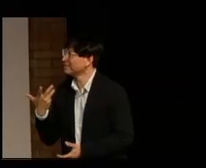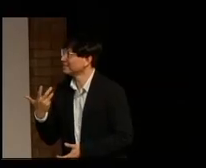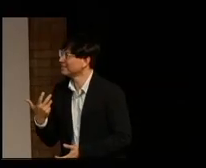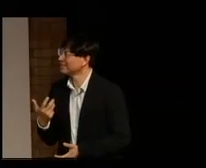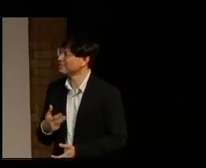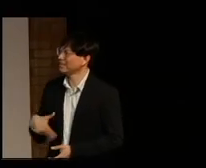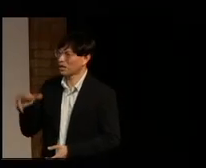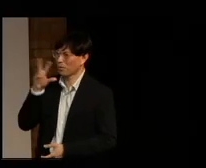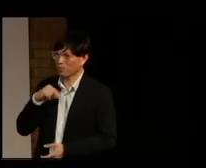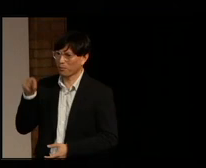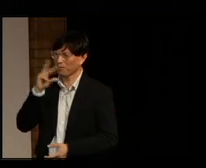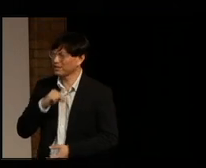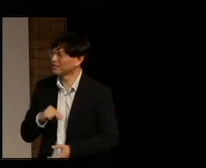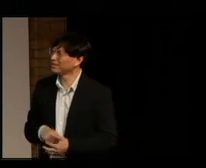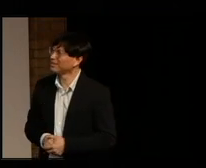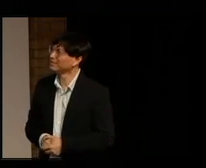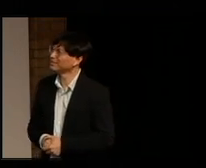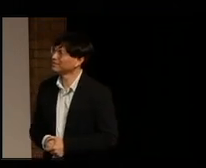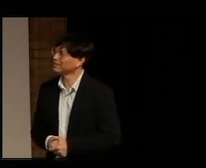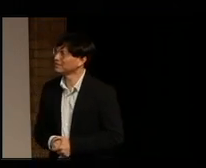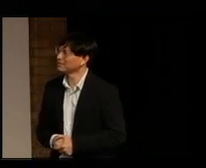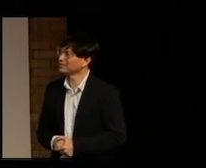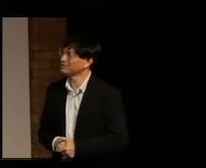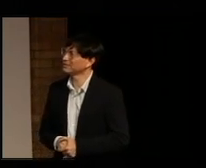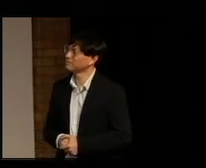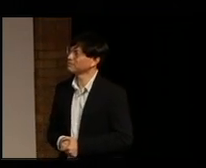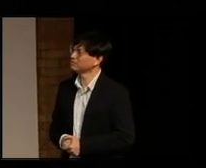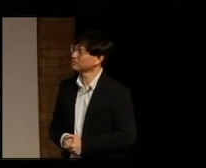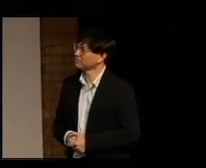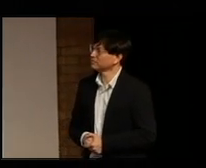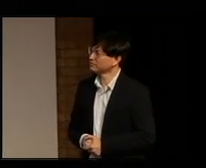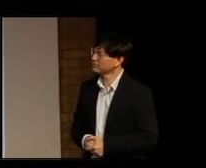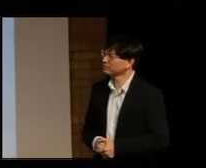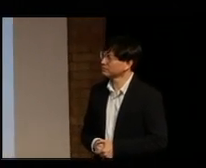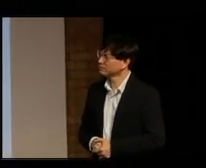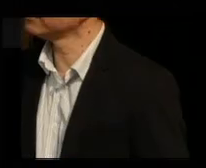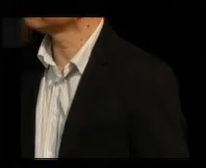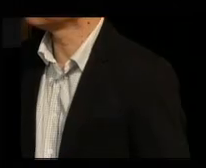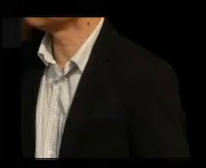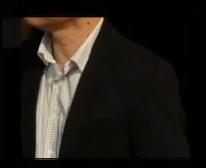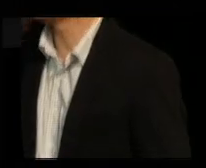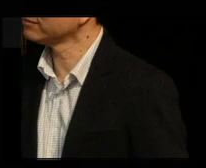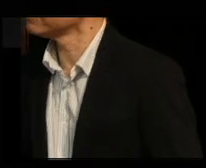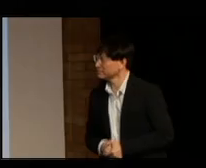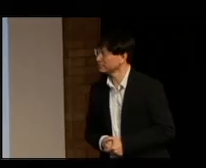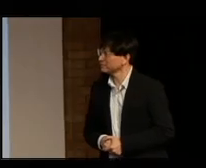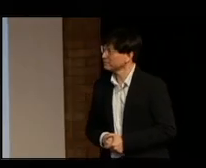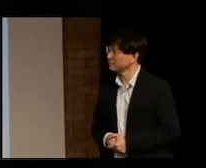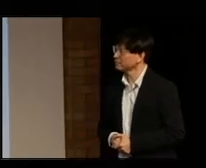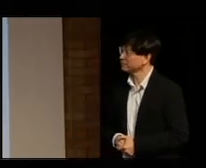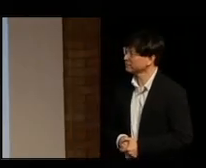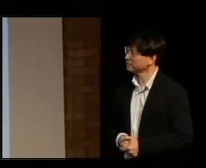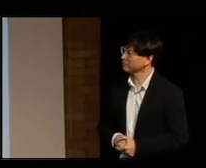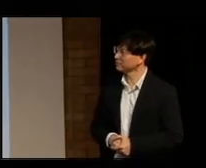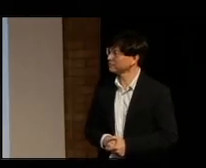però e ci sono questi due monti e ad esempio voglio